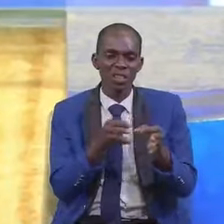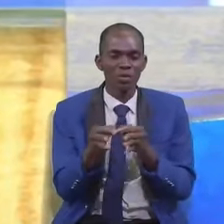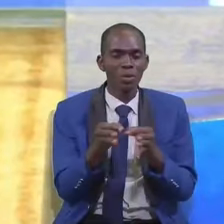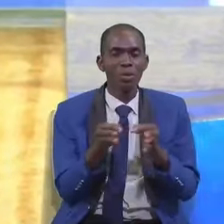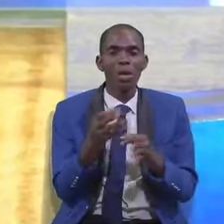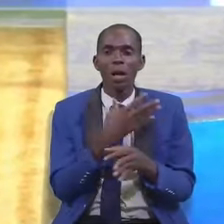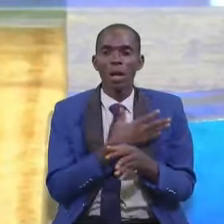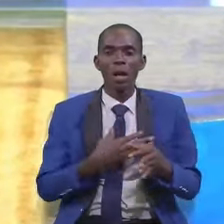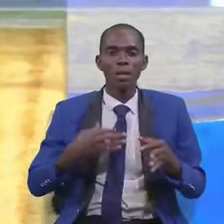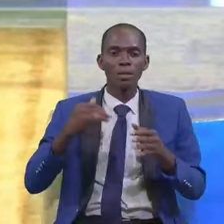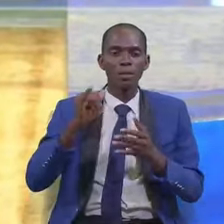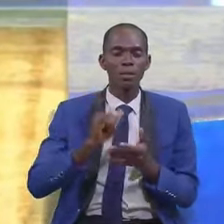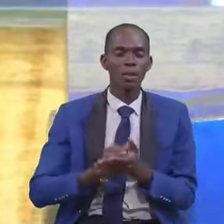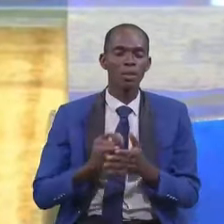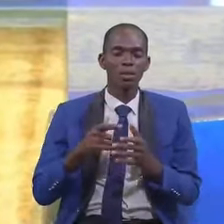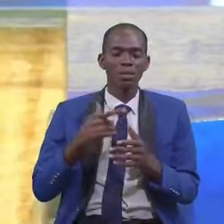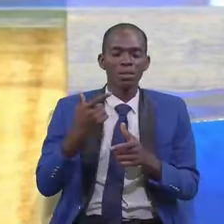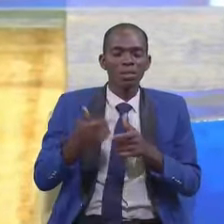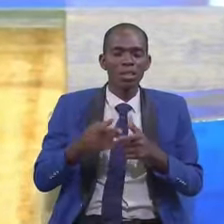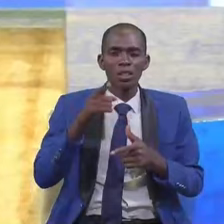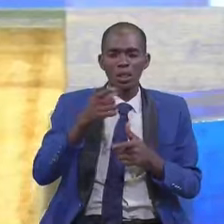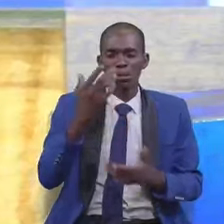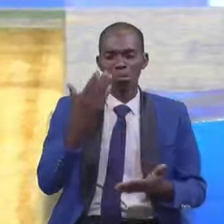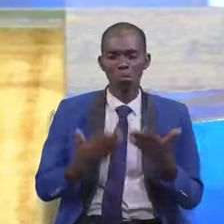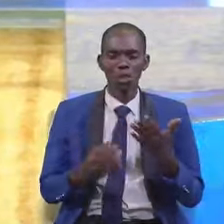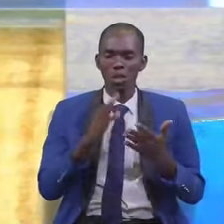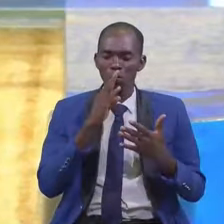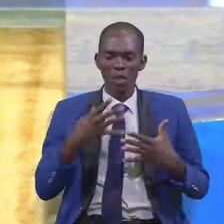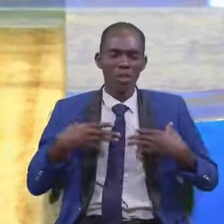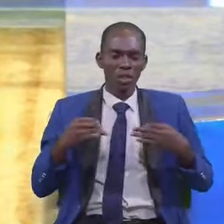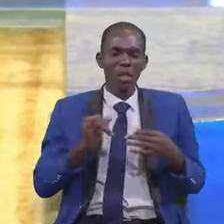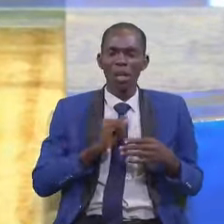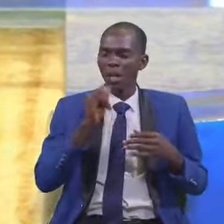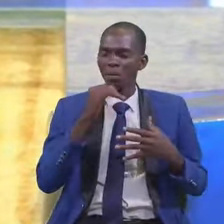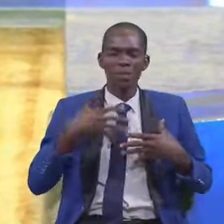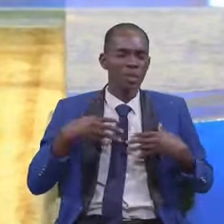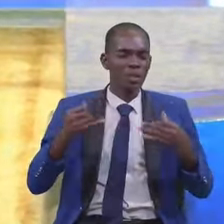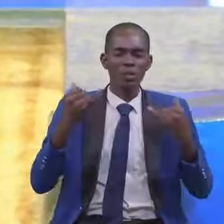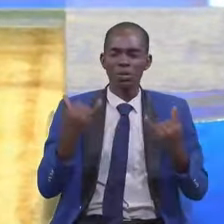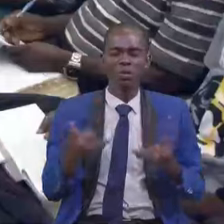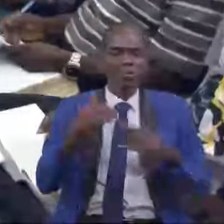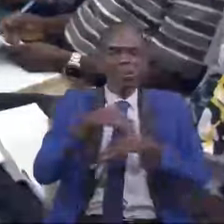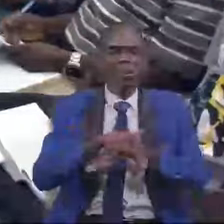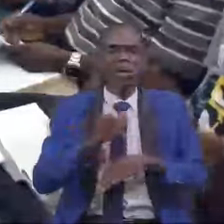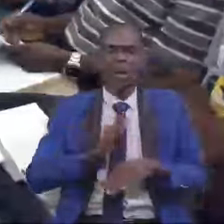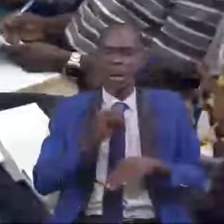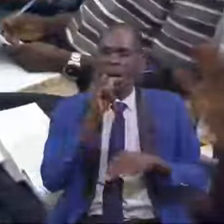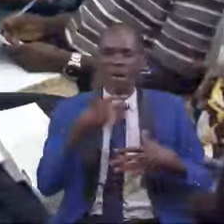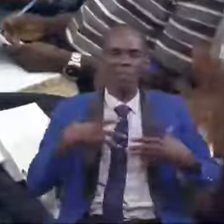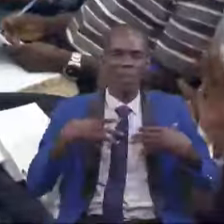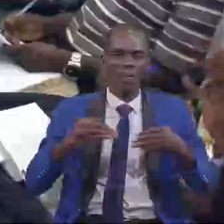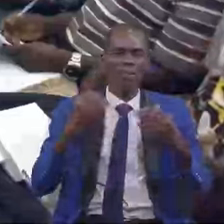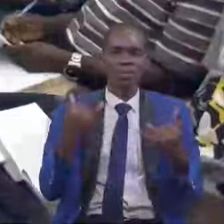Afin que vous soyez guéris. Je suis guéri ce soir. Je suis guéri ce soir.